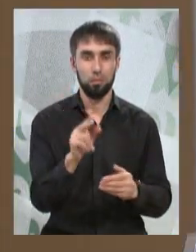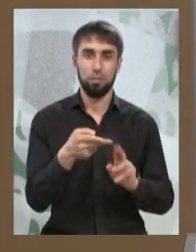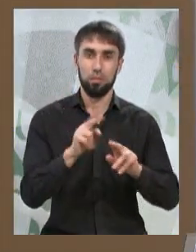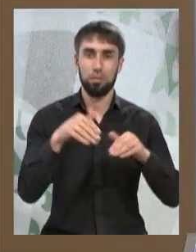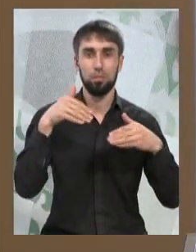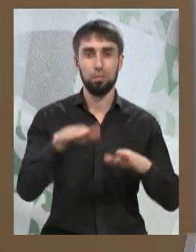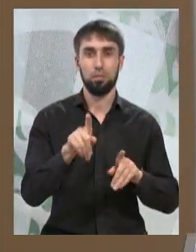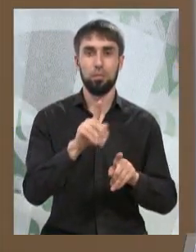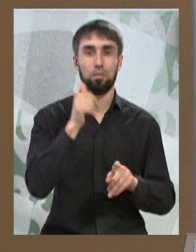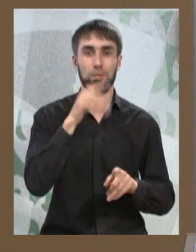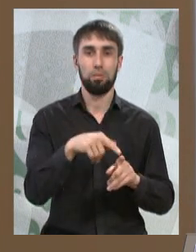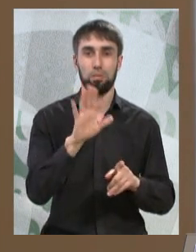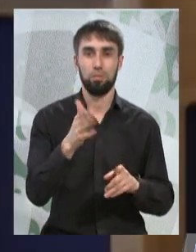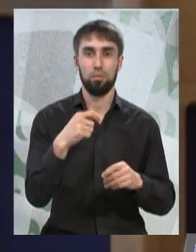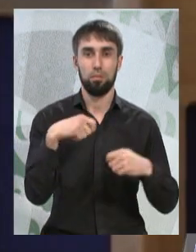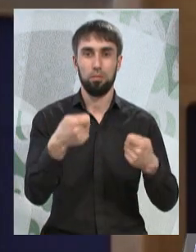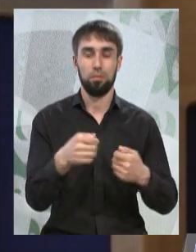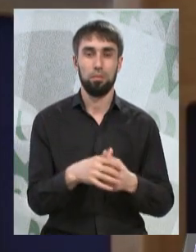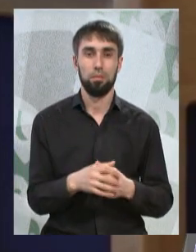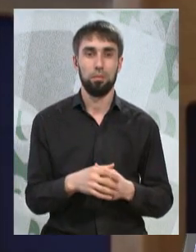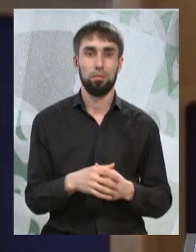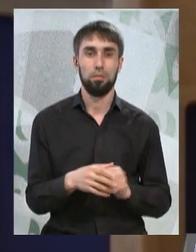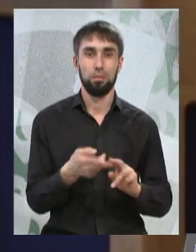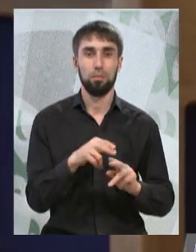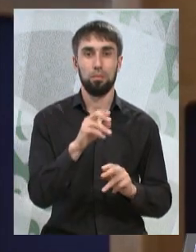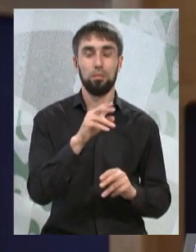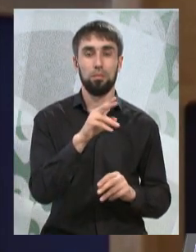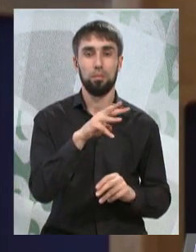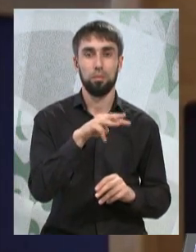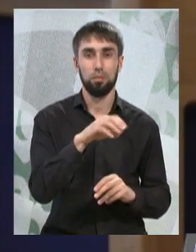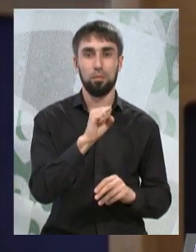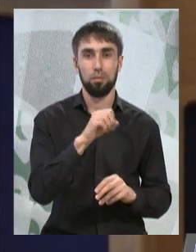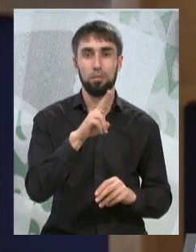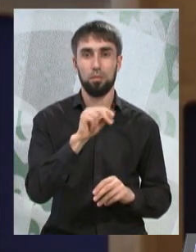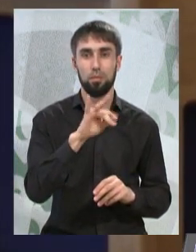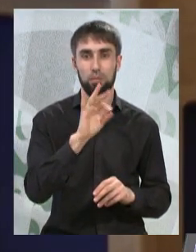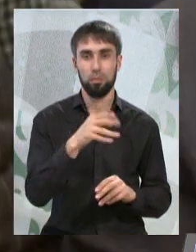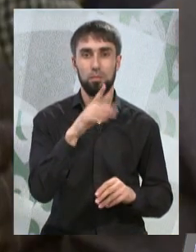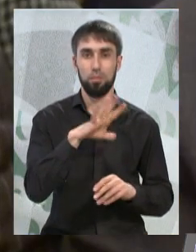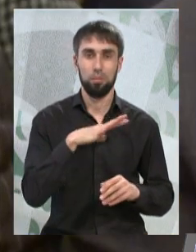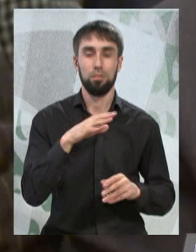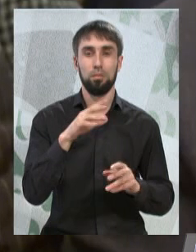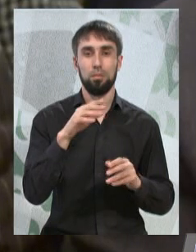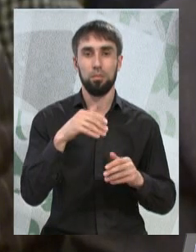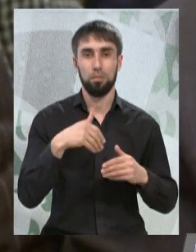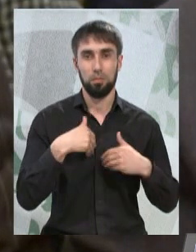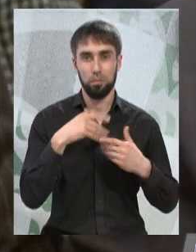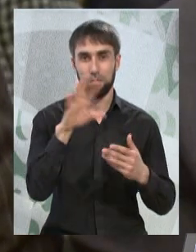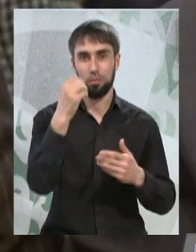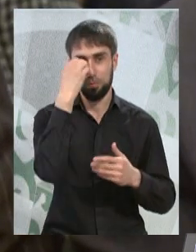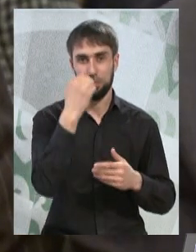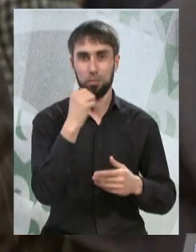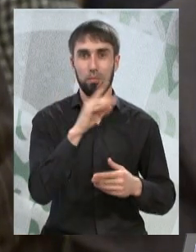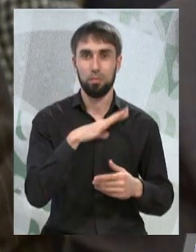решение. Подводя итоги заседания, Махмуд Али Калиматов поблагодарил участников встречи за достигнутые успехи. По его мнению, это результат